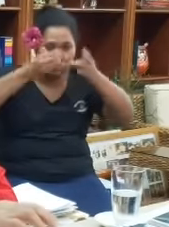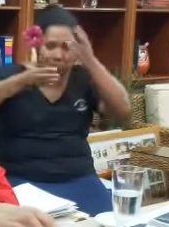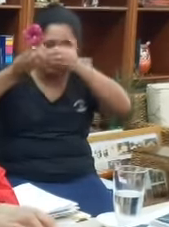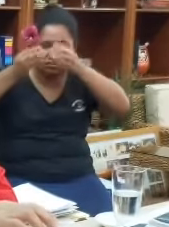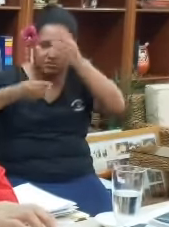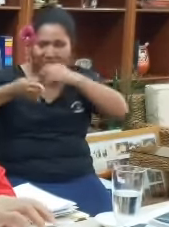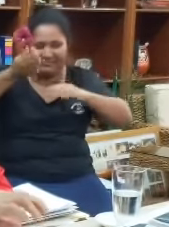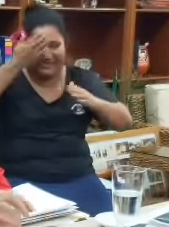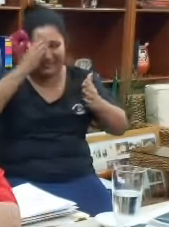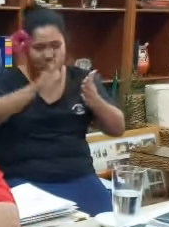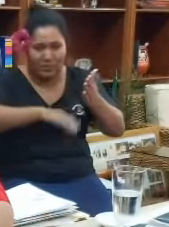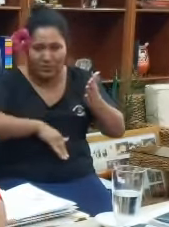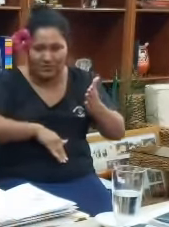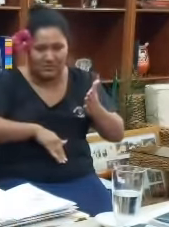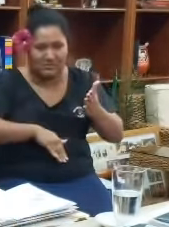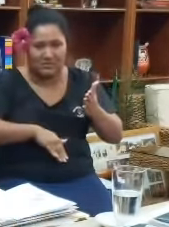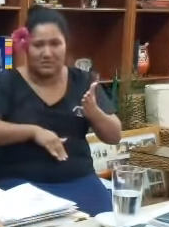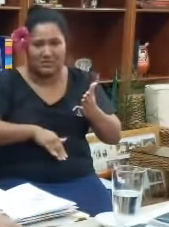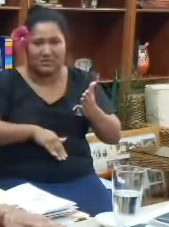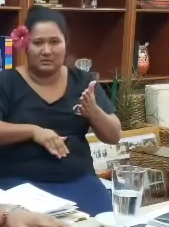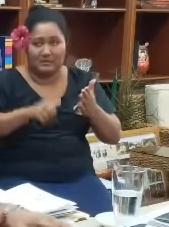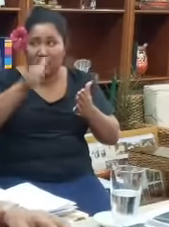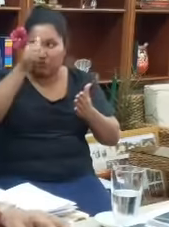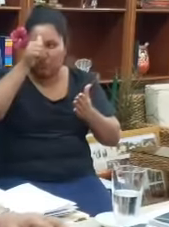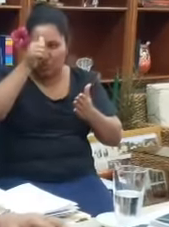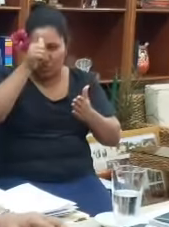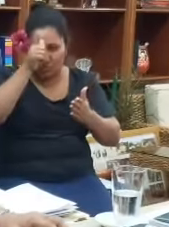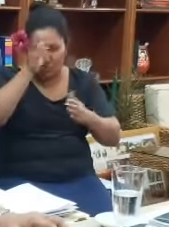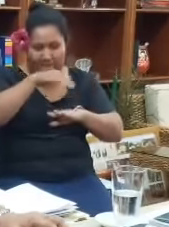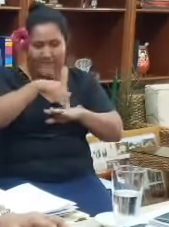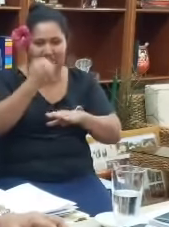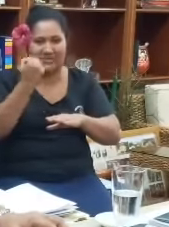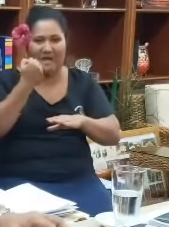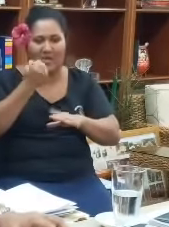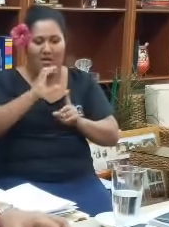poto masani. Marsil fi o tu manga samo.